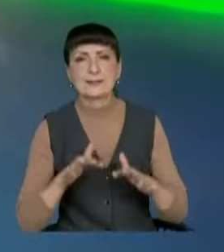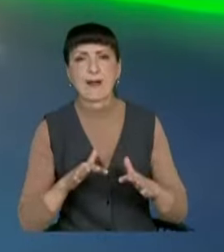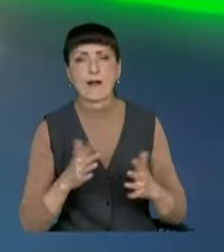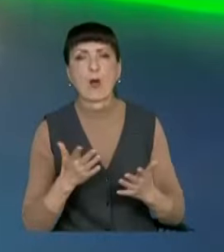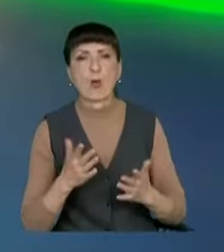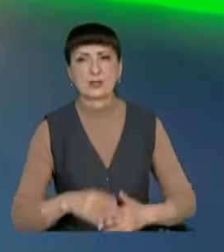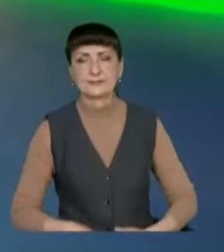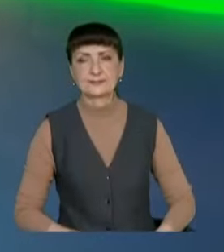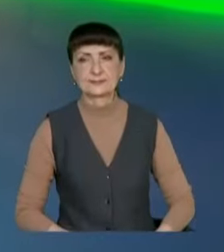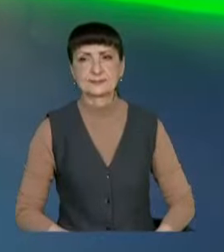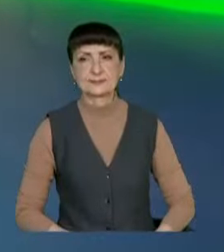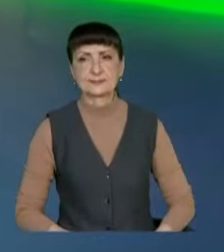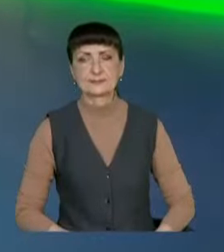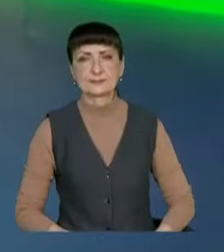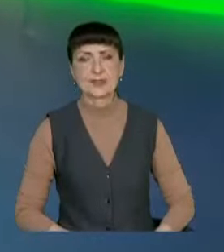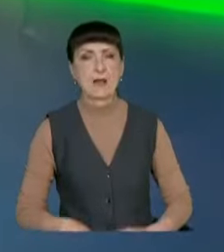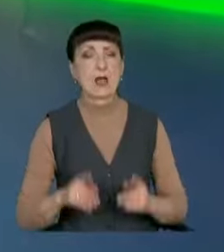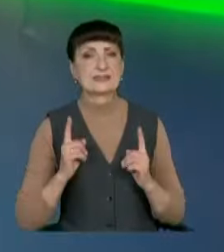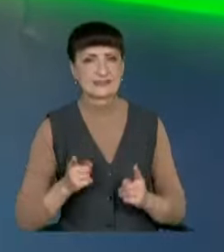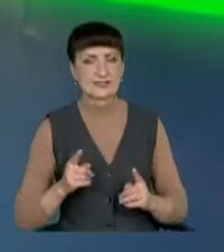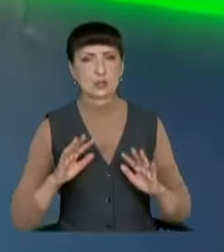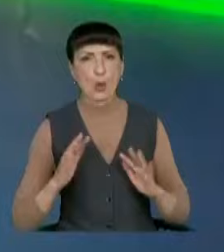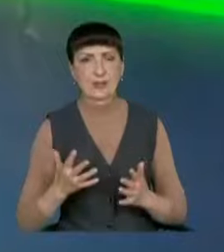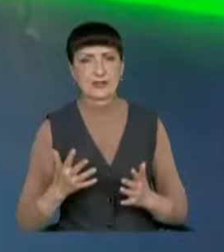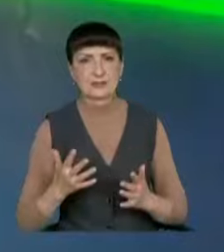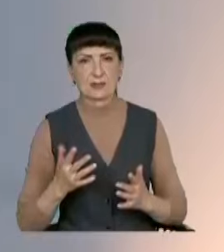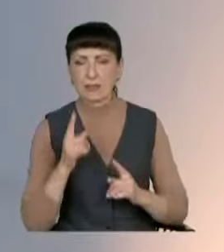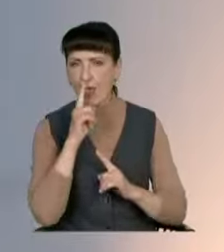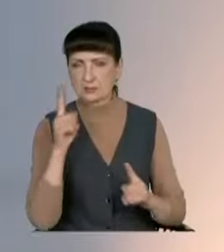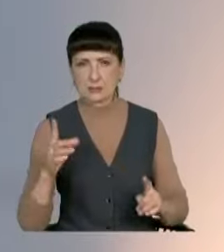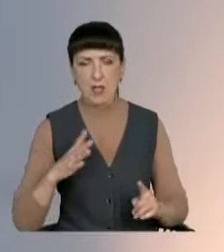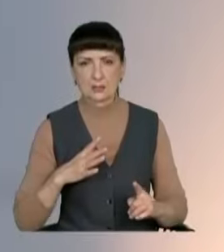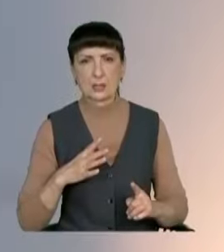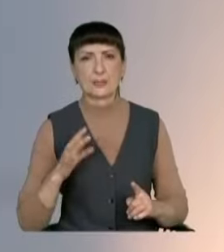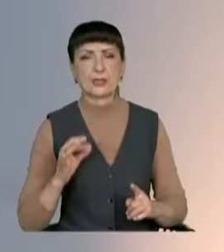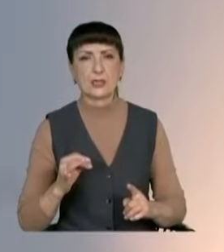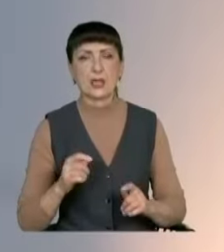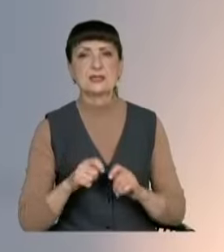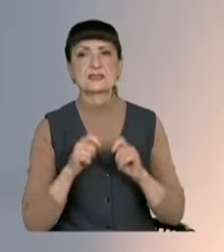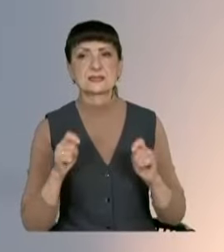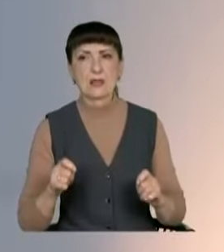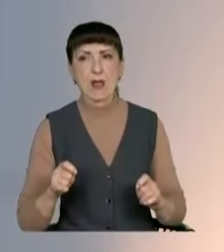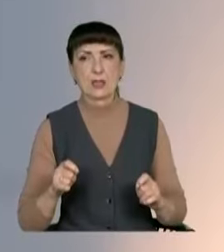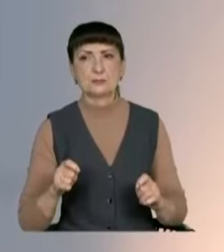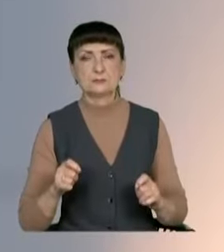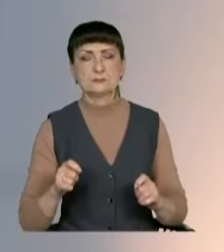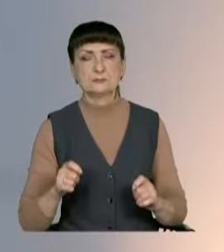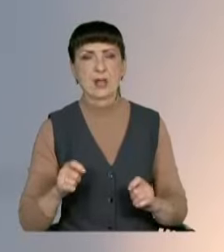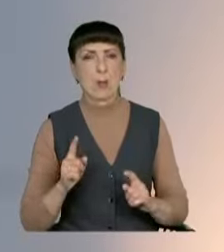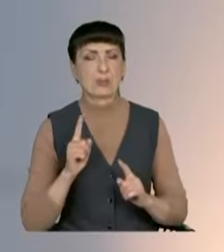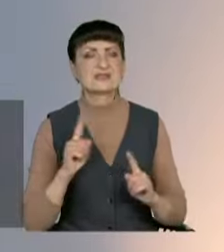приоритеты? Ну, действительно, события неординарные и создали